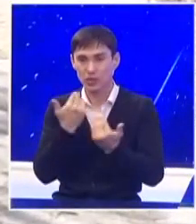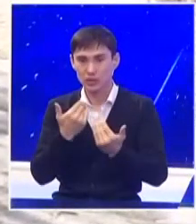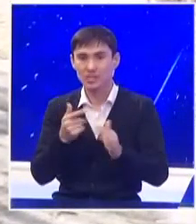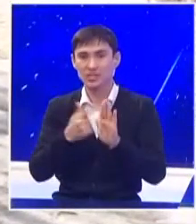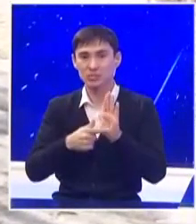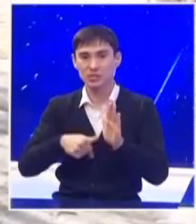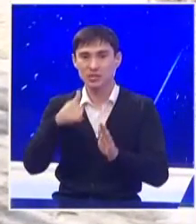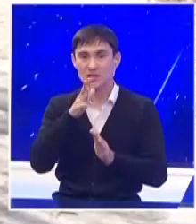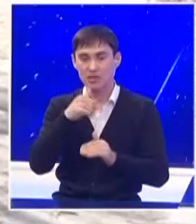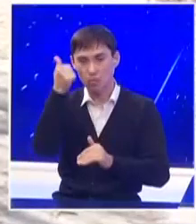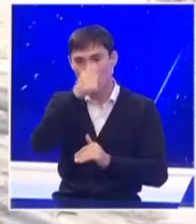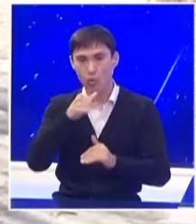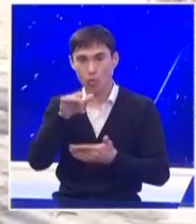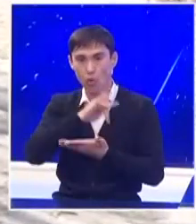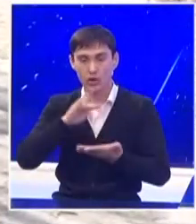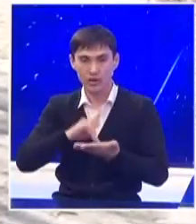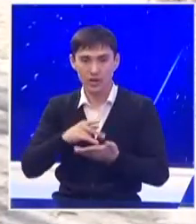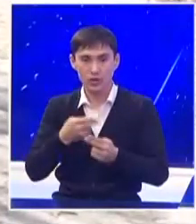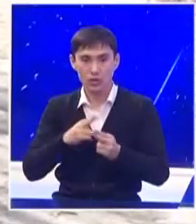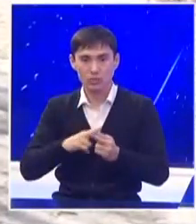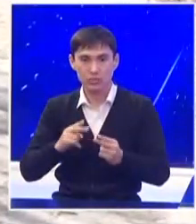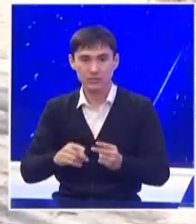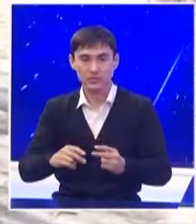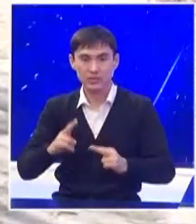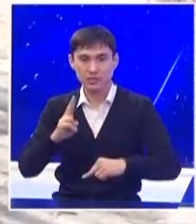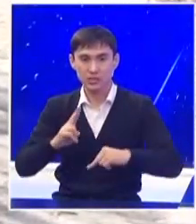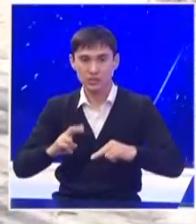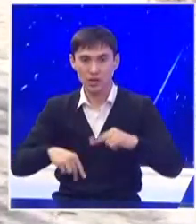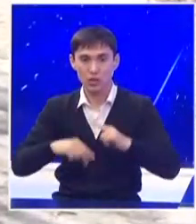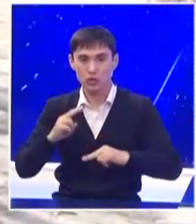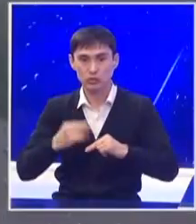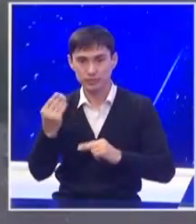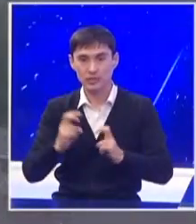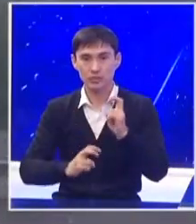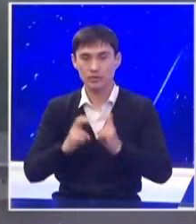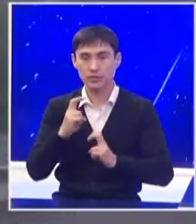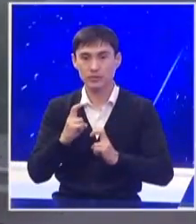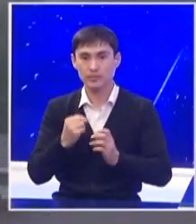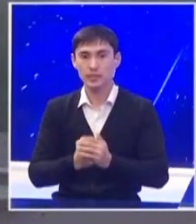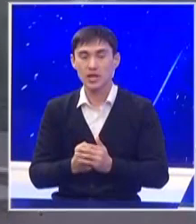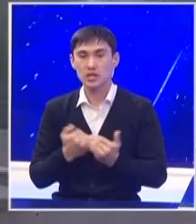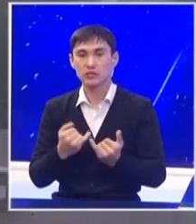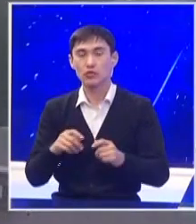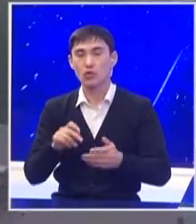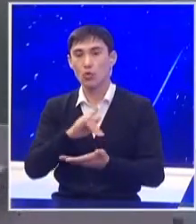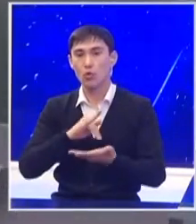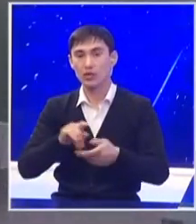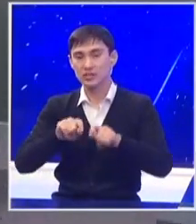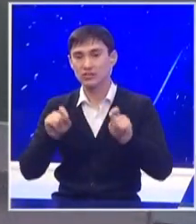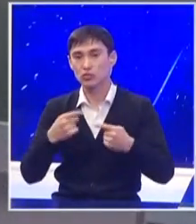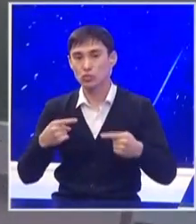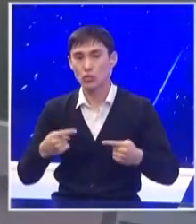70-летием города. Город, который заложен был только благодаря комбинату. Сегодня город раскрывает другой